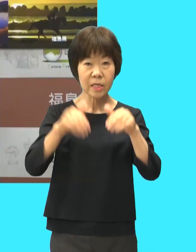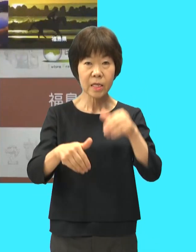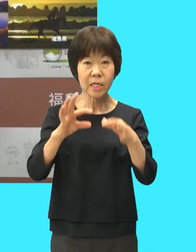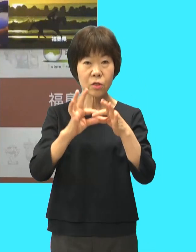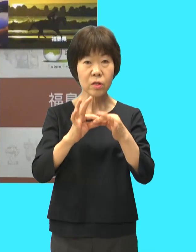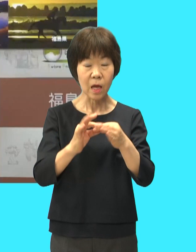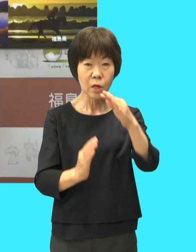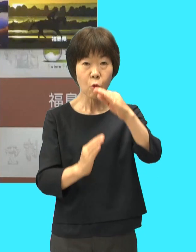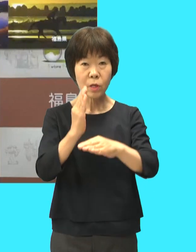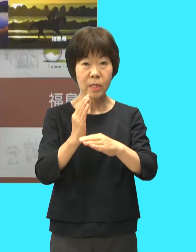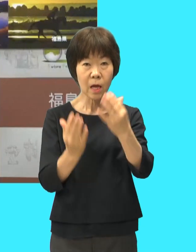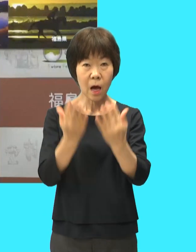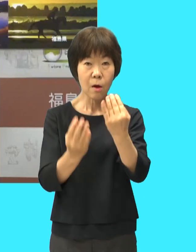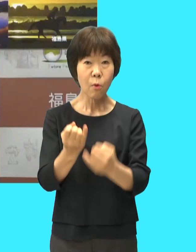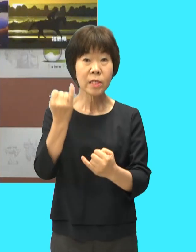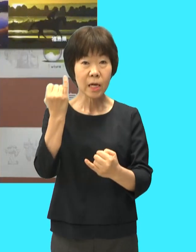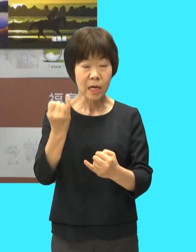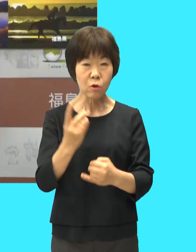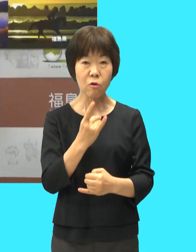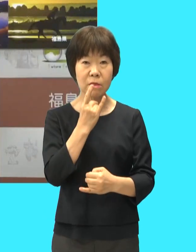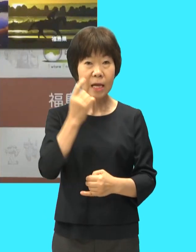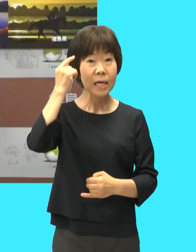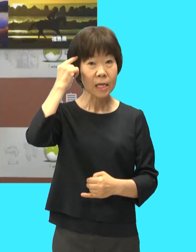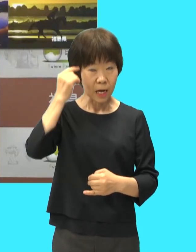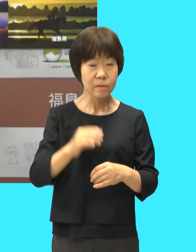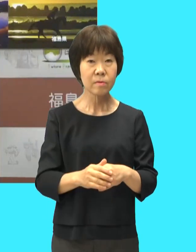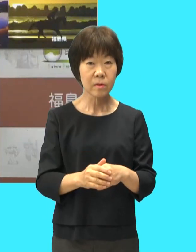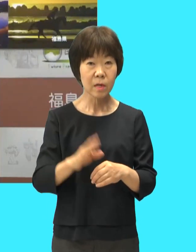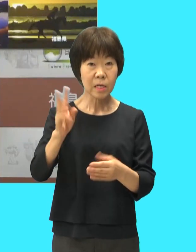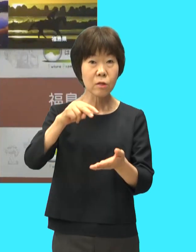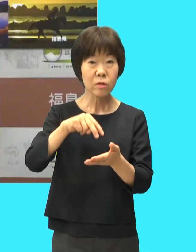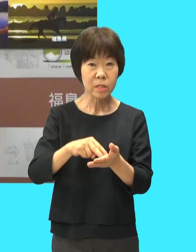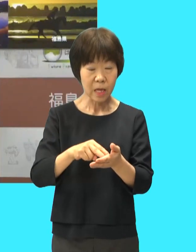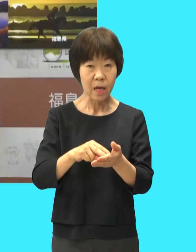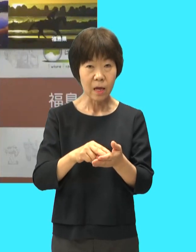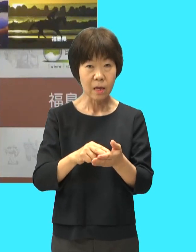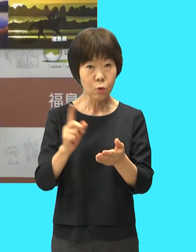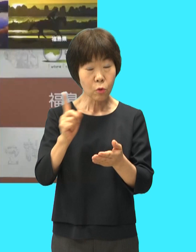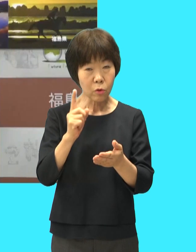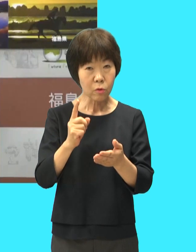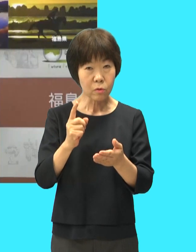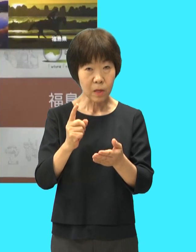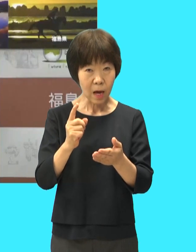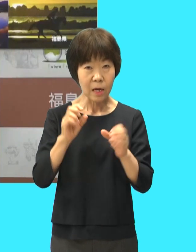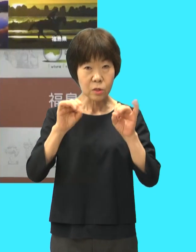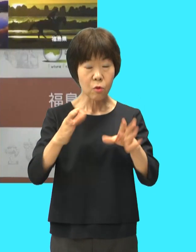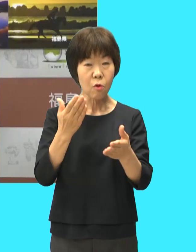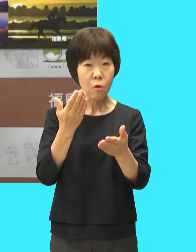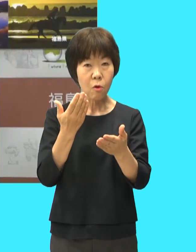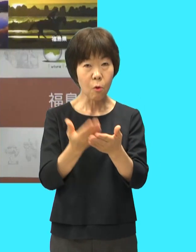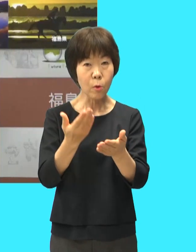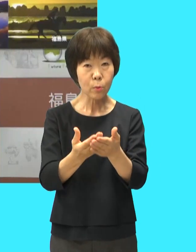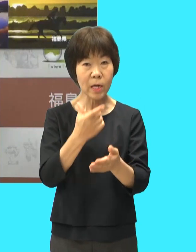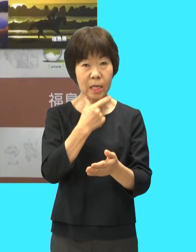けど当選しタモリさんへの期待感であったり犬としてこのような政策にでの情報発信を求めたいという